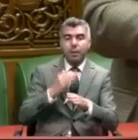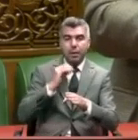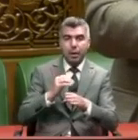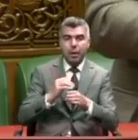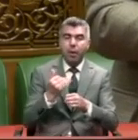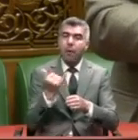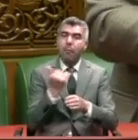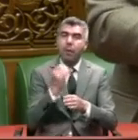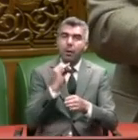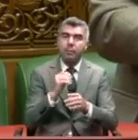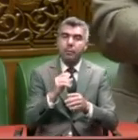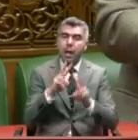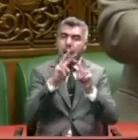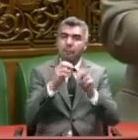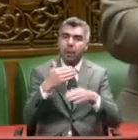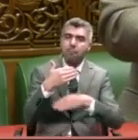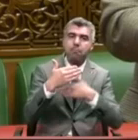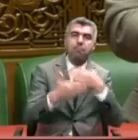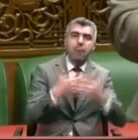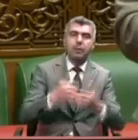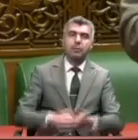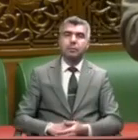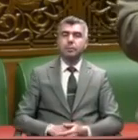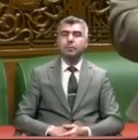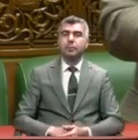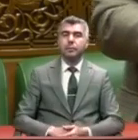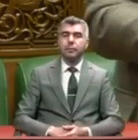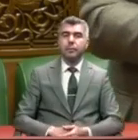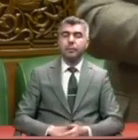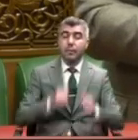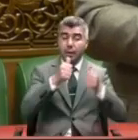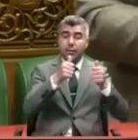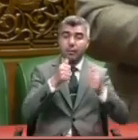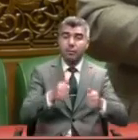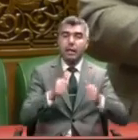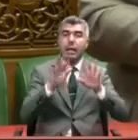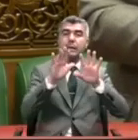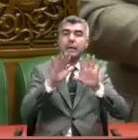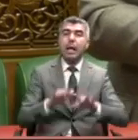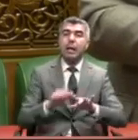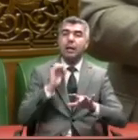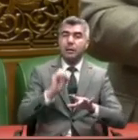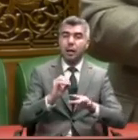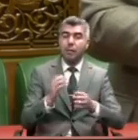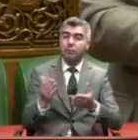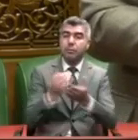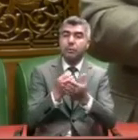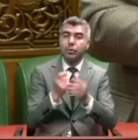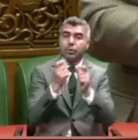حضوره في المراقبه البعديه النشر السنوي لتقرير الصفقات بما فيها